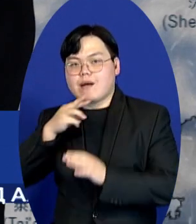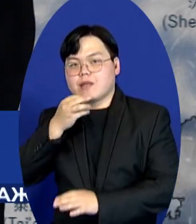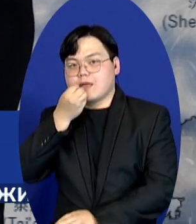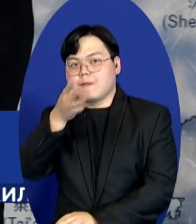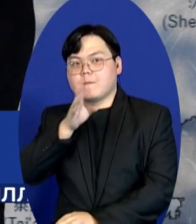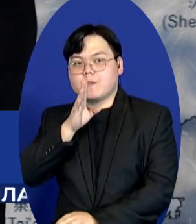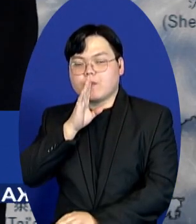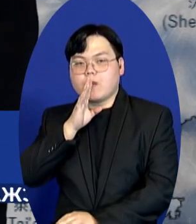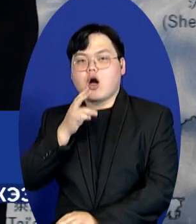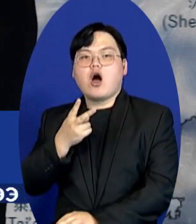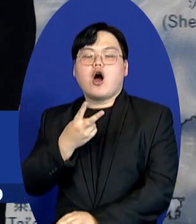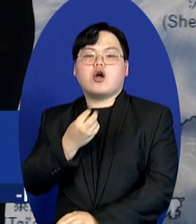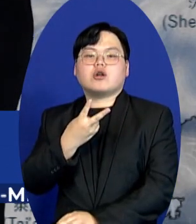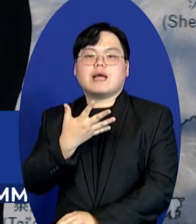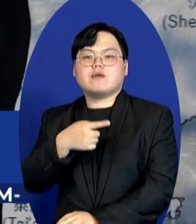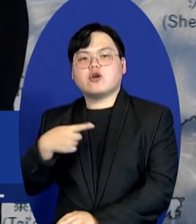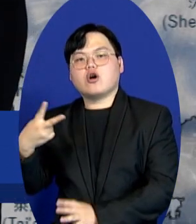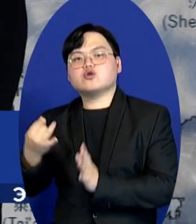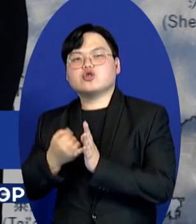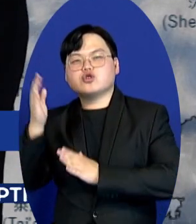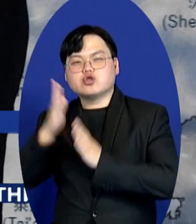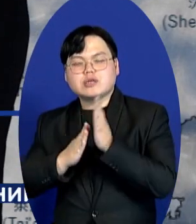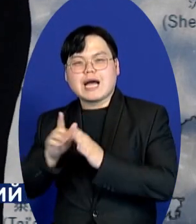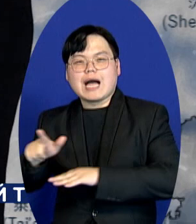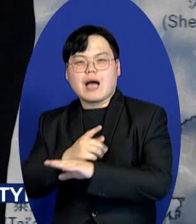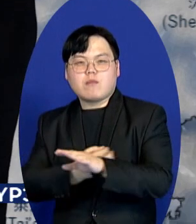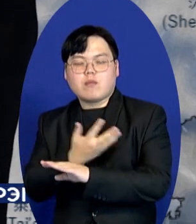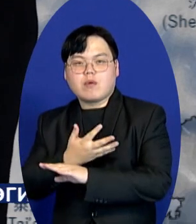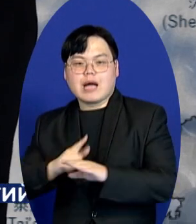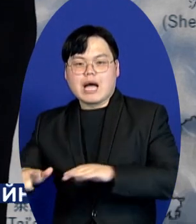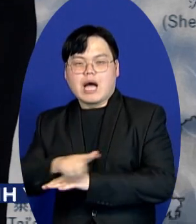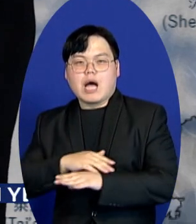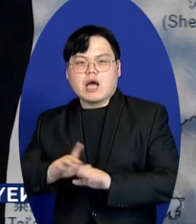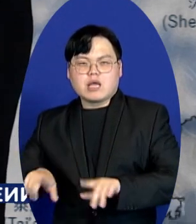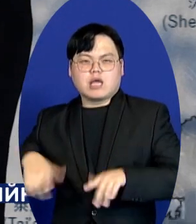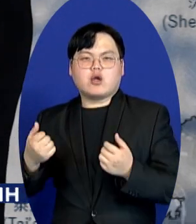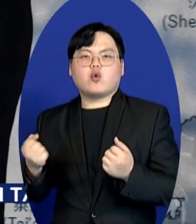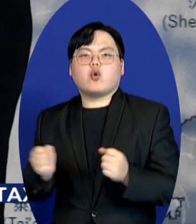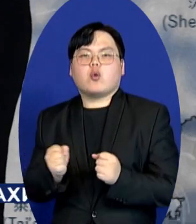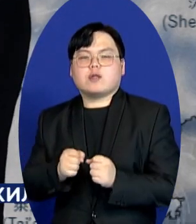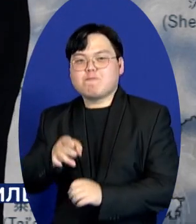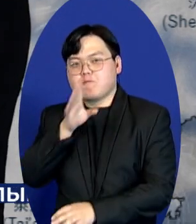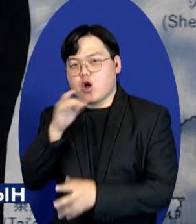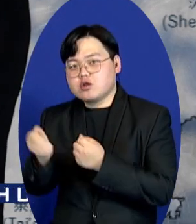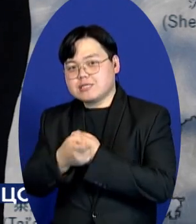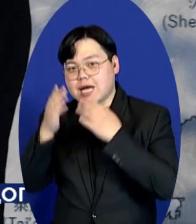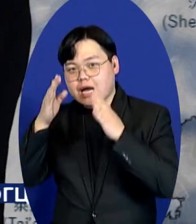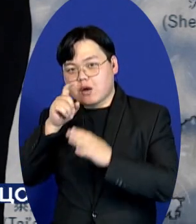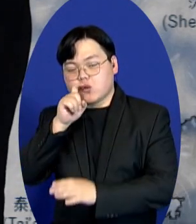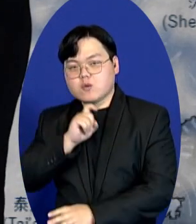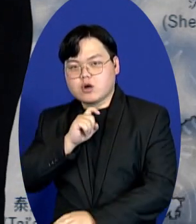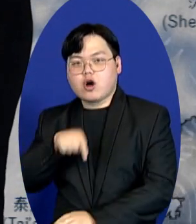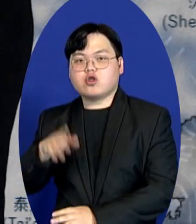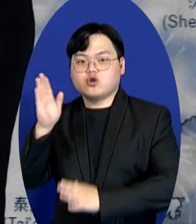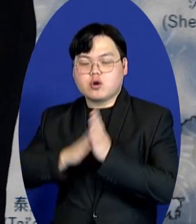хүргэе. За, 25-наас 26 жилчгч нь газар тариалангийн бус нутгаар хөрсөн дээр зочирх өдөрч болзошгүй байгааг онцгойлон анхааруулъя.